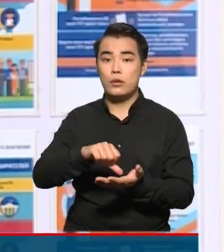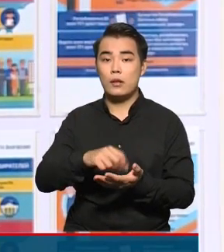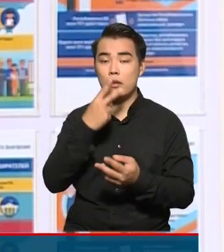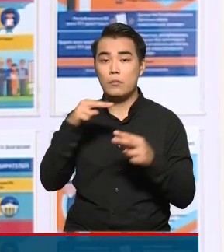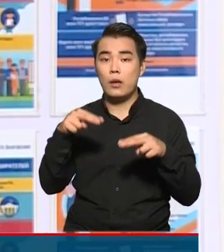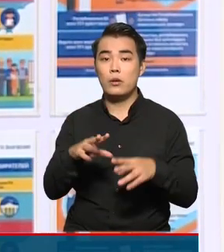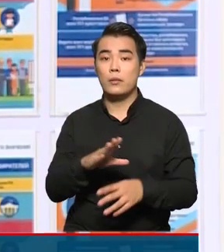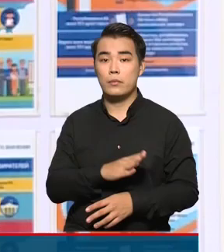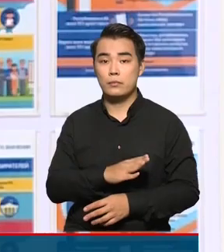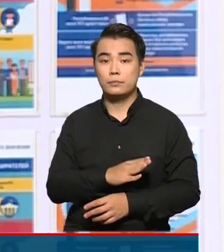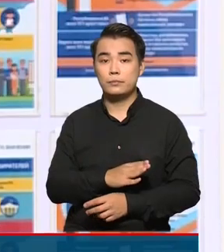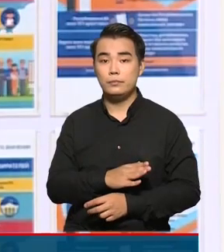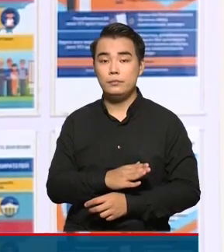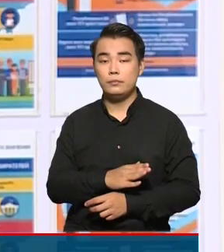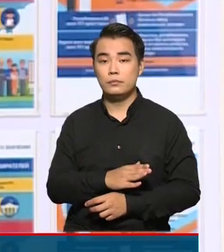бақылады.